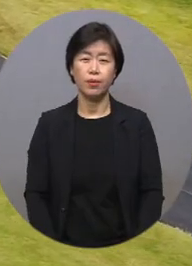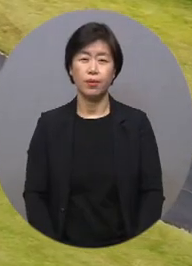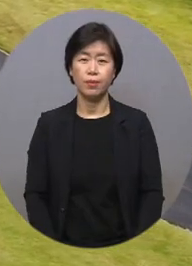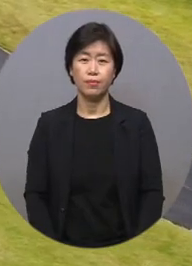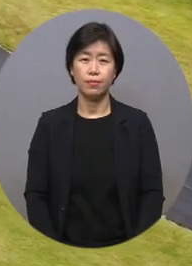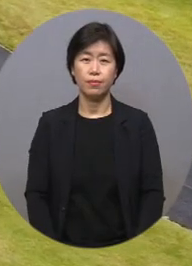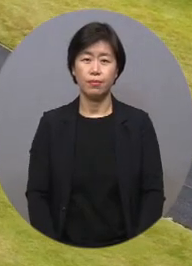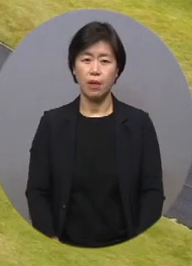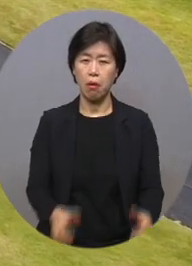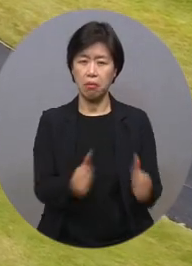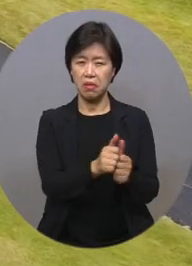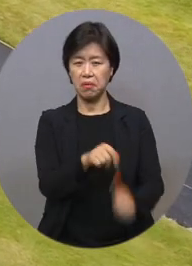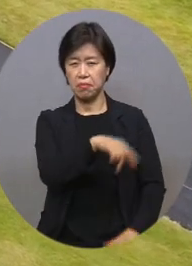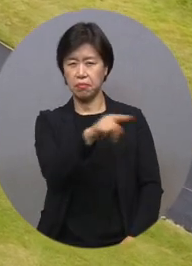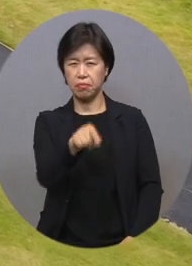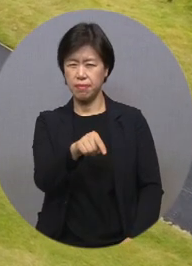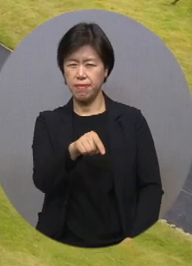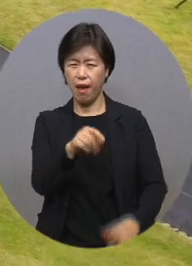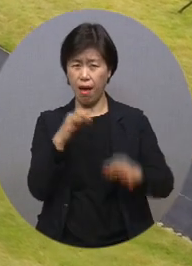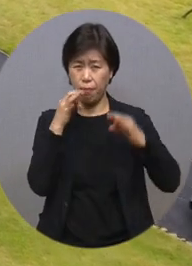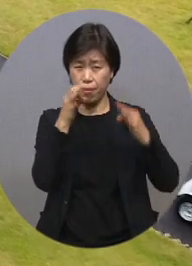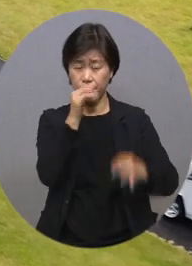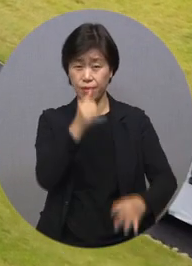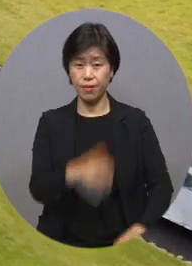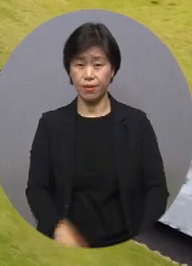남자들이 아주 기를 쓰고 쓰는구만.